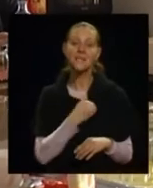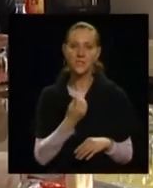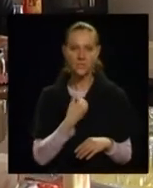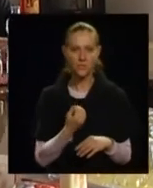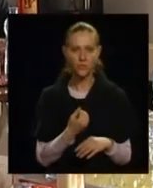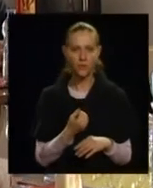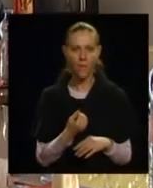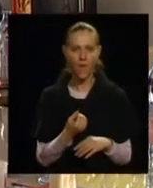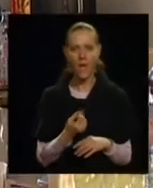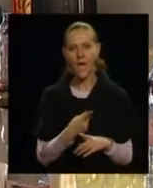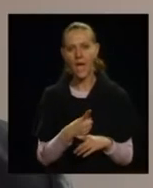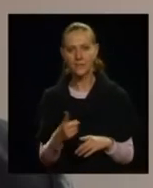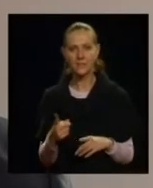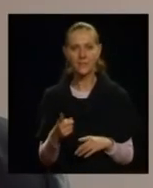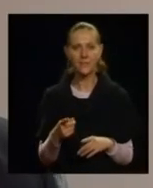iskola egy